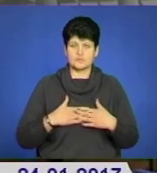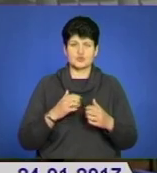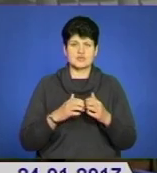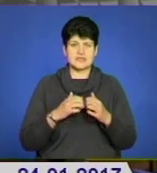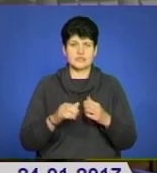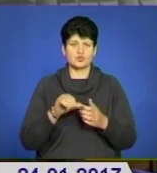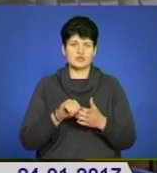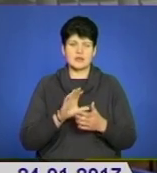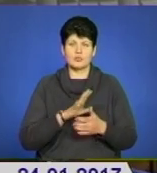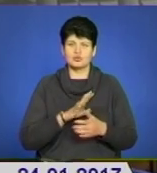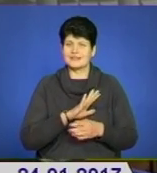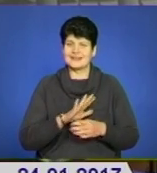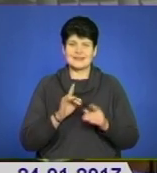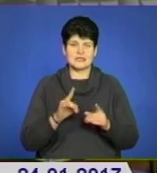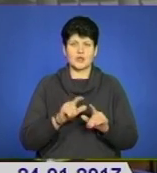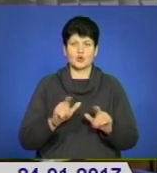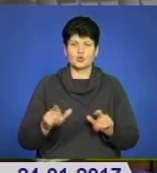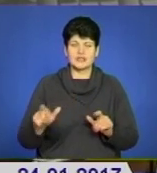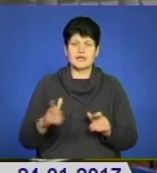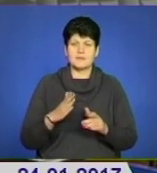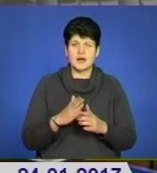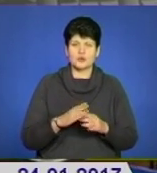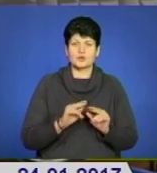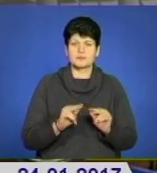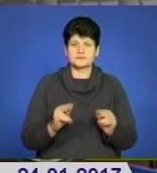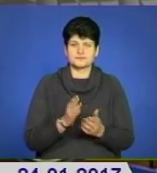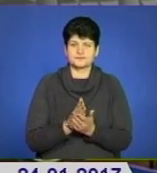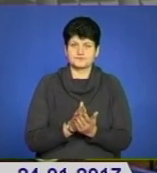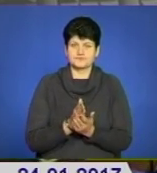учасників були не тільки люди, які мають педагогічний стаж